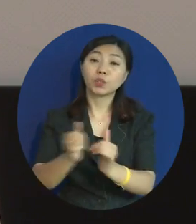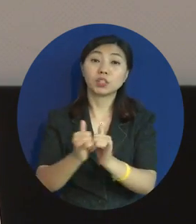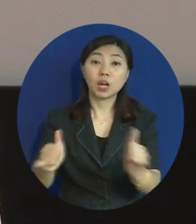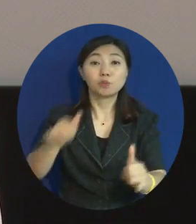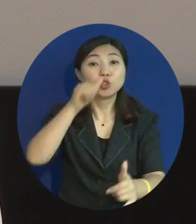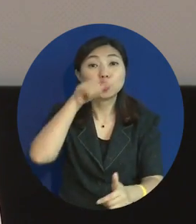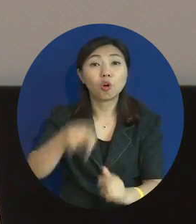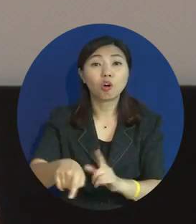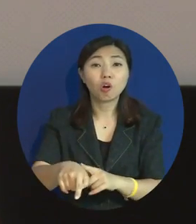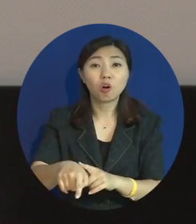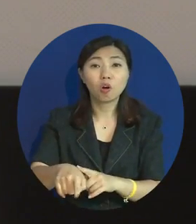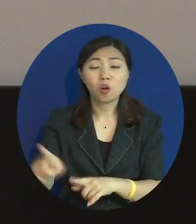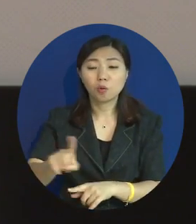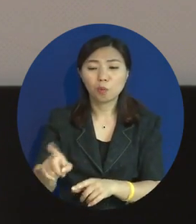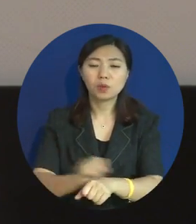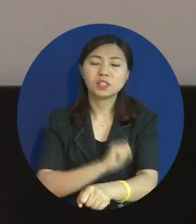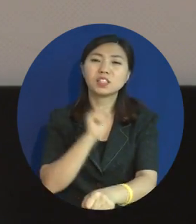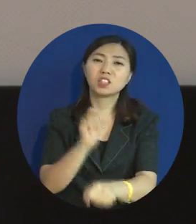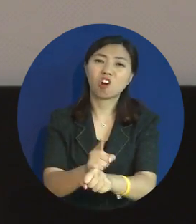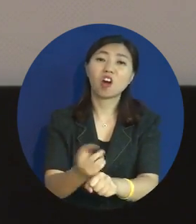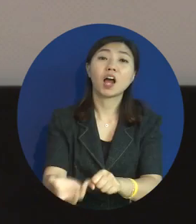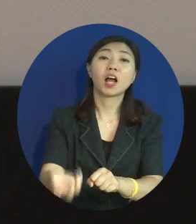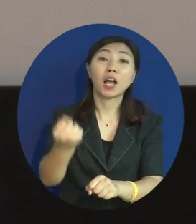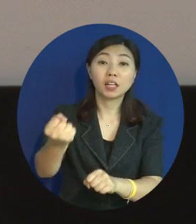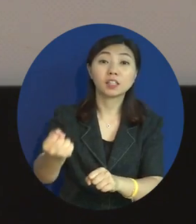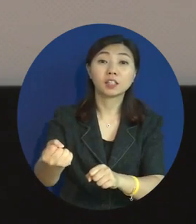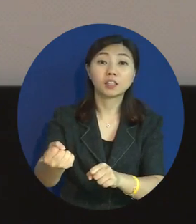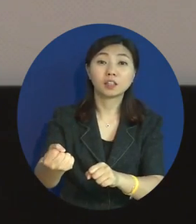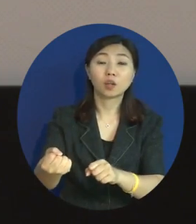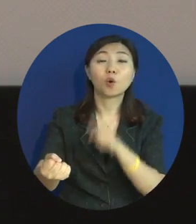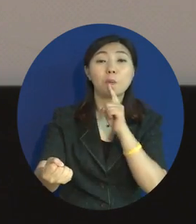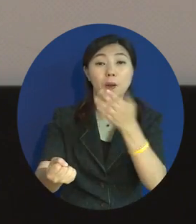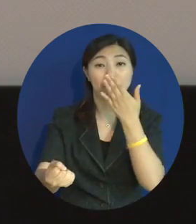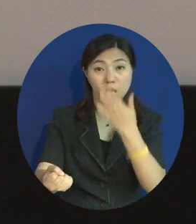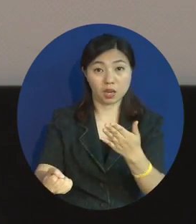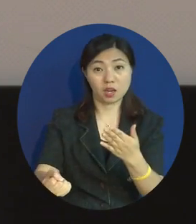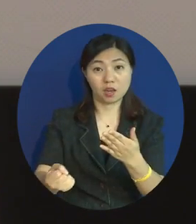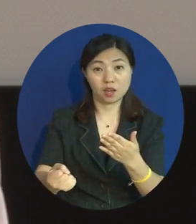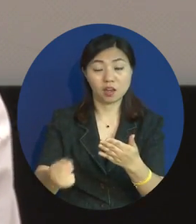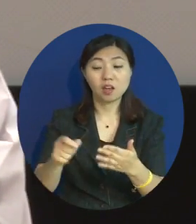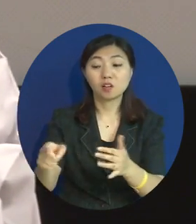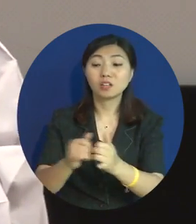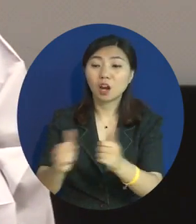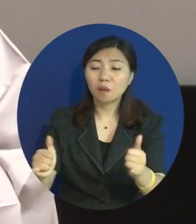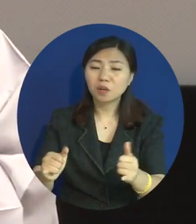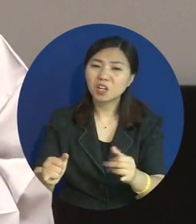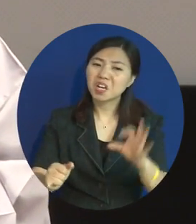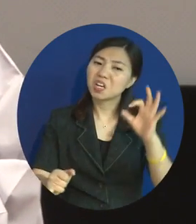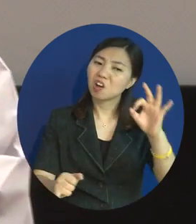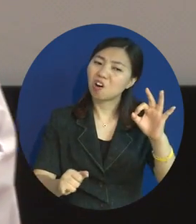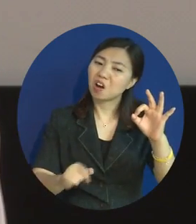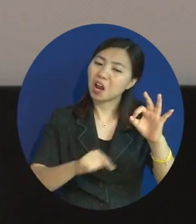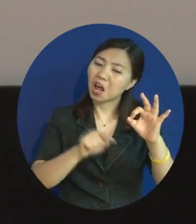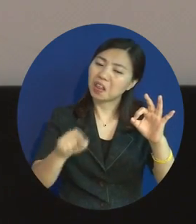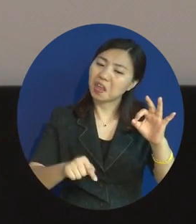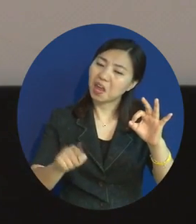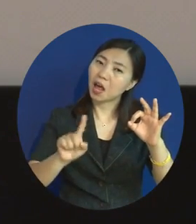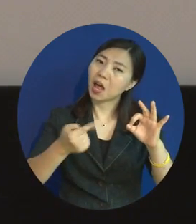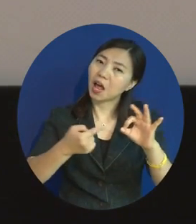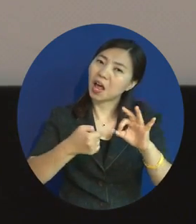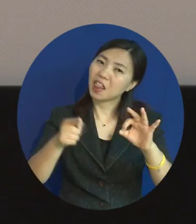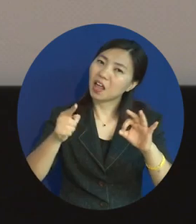그럼 이거 적성 어떤 거기에 자기 적성이 있다 이렇게 말할 수가 있어. 이런 사람이 보통 열 명에 한 명쯤